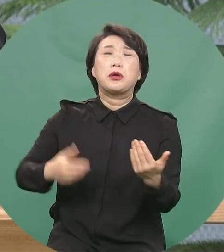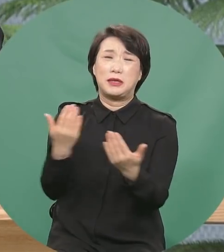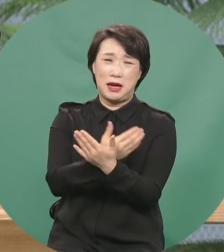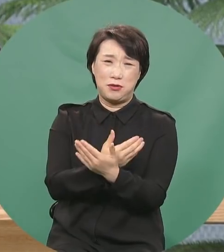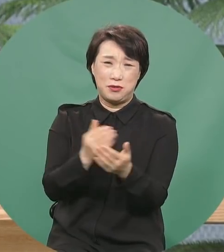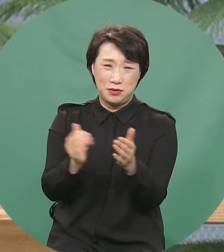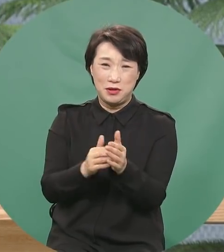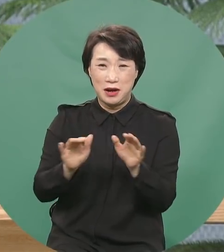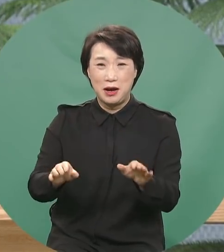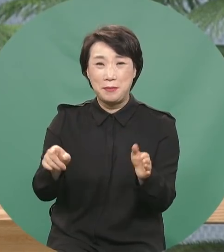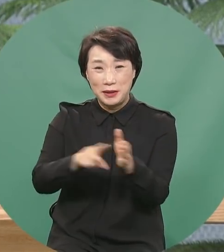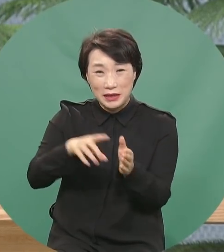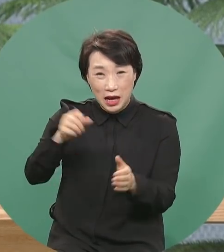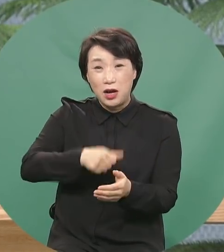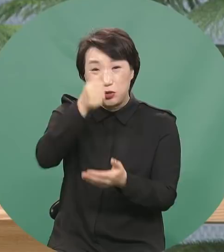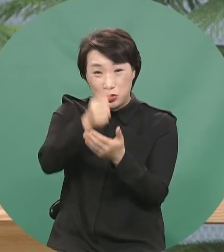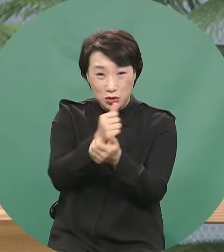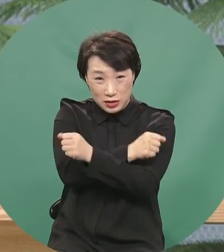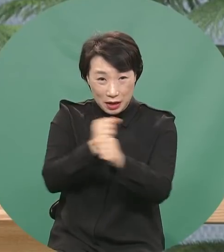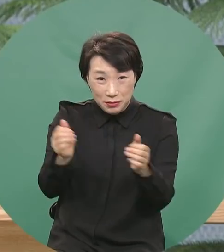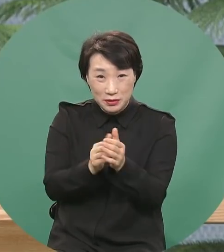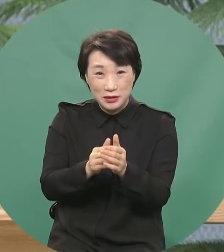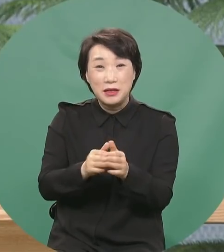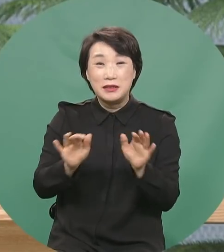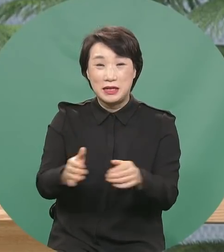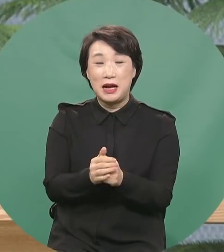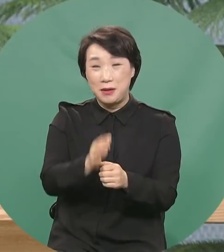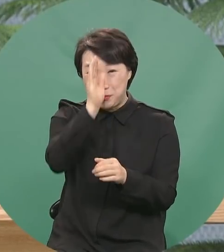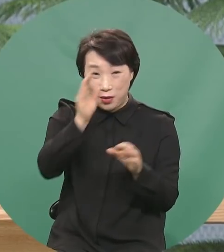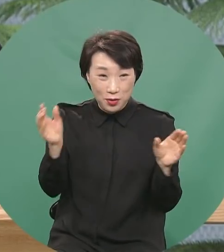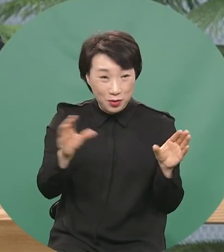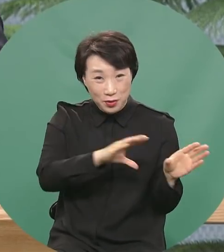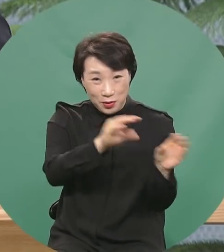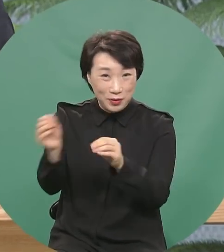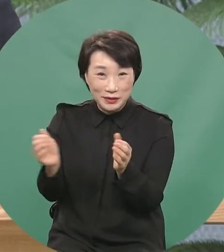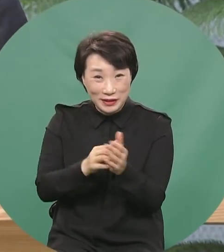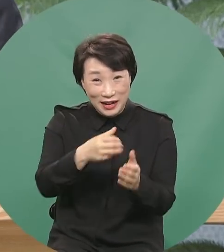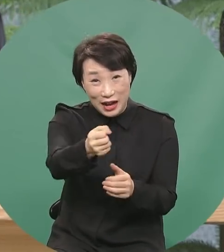안 받고 질병에서 치료받아라 이 말이에요. 아멘 합시다.